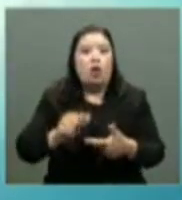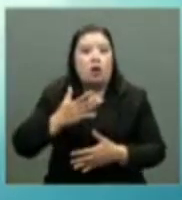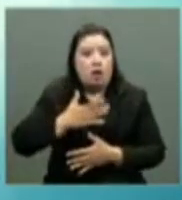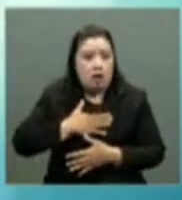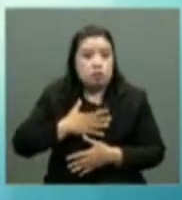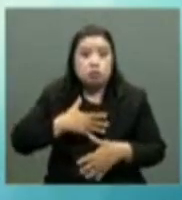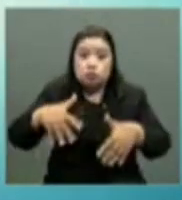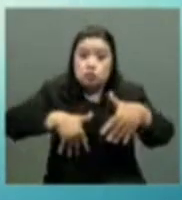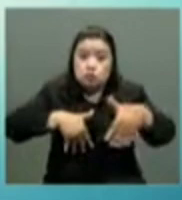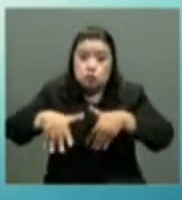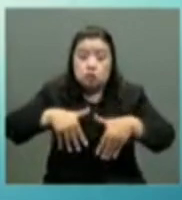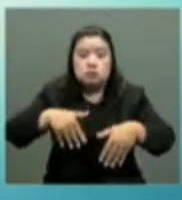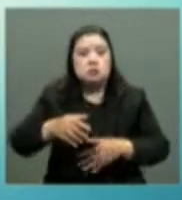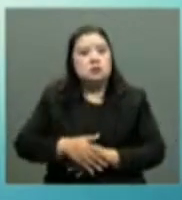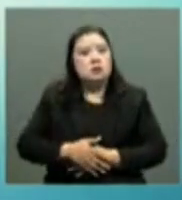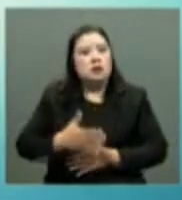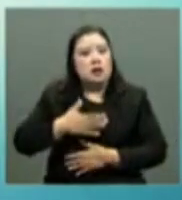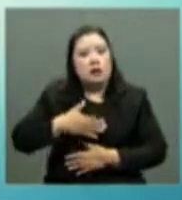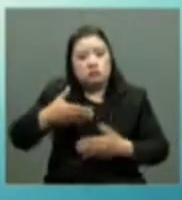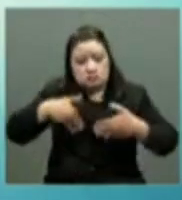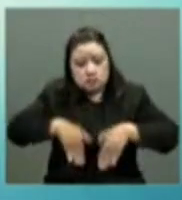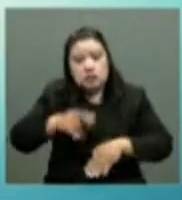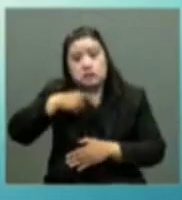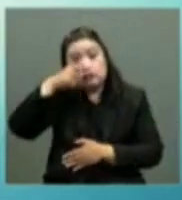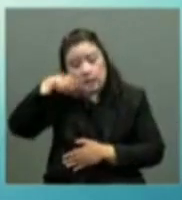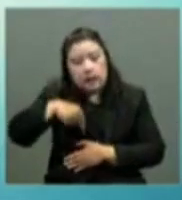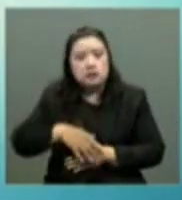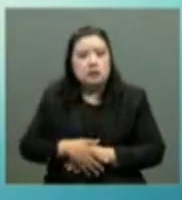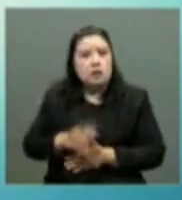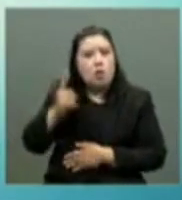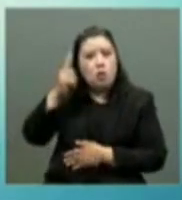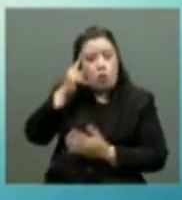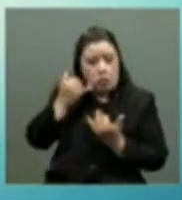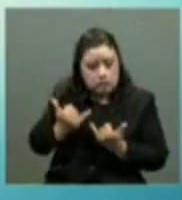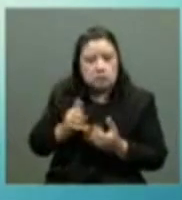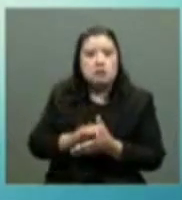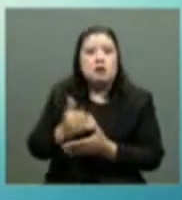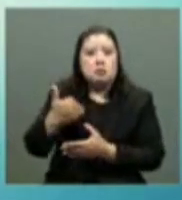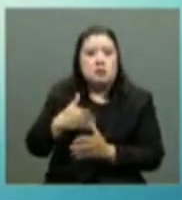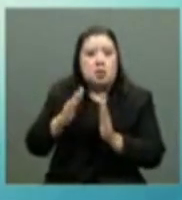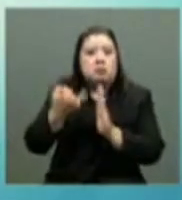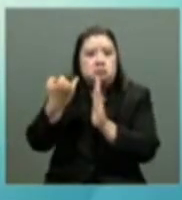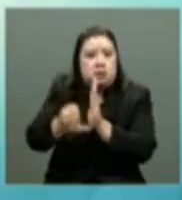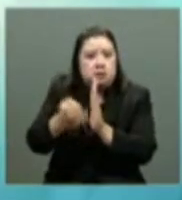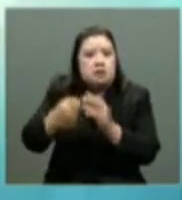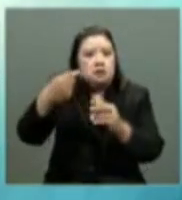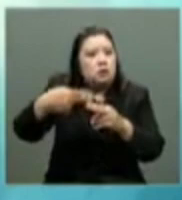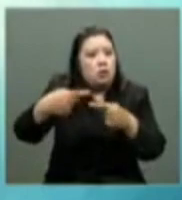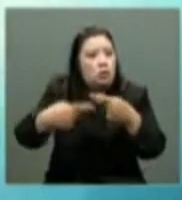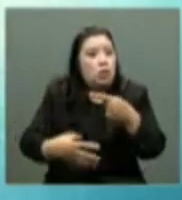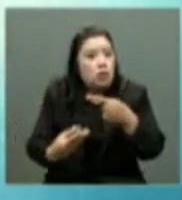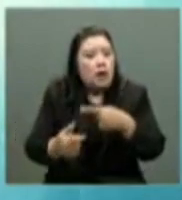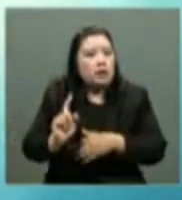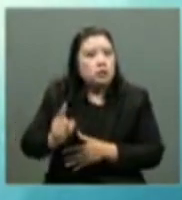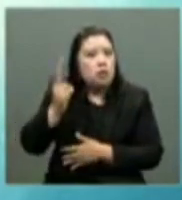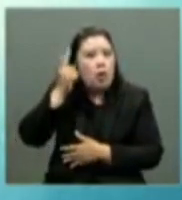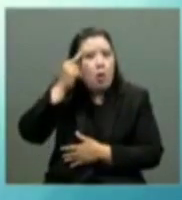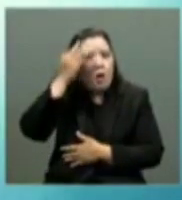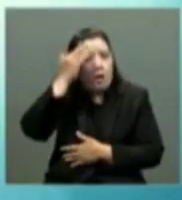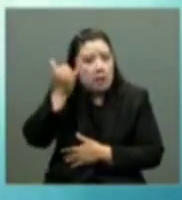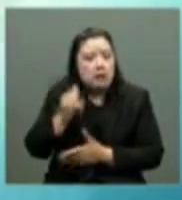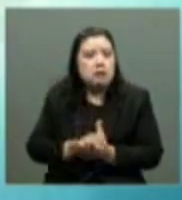นะครับรู้ว่ามีปัญหาหรือว่ามีตัวเลขที่ต้องเกิดการดำเนินคดีเนี่ยมากน้อยแค่ไหนมันเยอะ